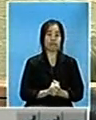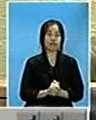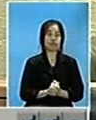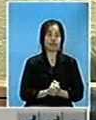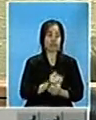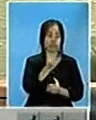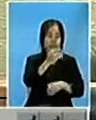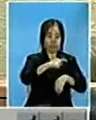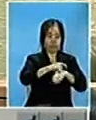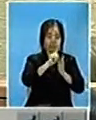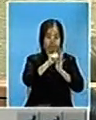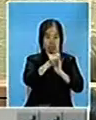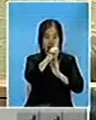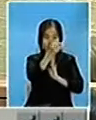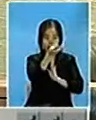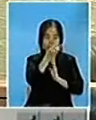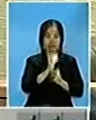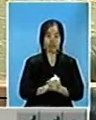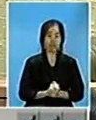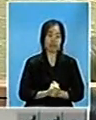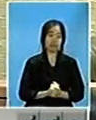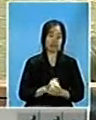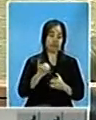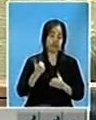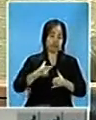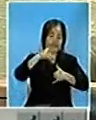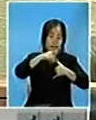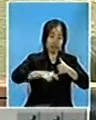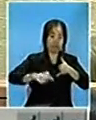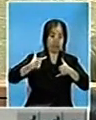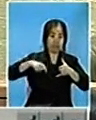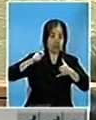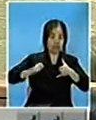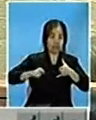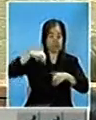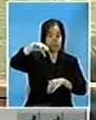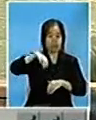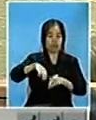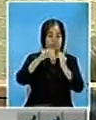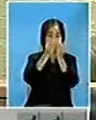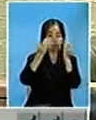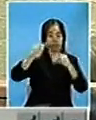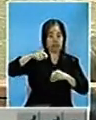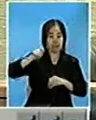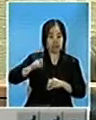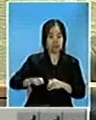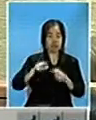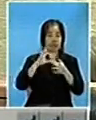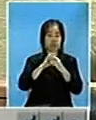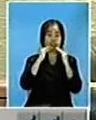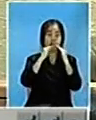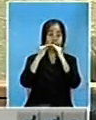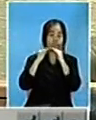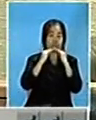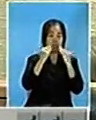ท่านหนึ่งนาทีท่านประธานบทบาทของตุลาการรัฐธรรมนูญหรือศาลรัฐธรรมนูญต่อความมั่นคงของระบอบประชาธิปไตยในประเทศไท